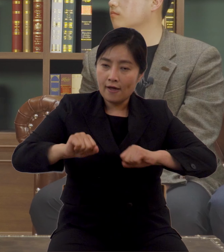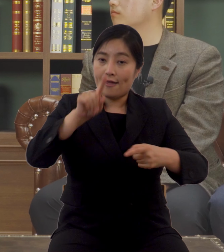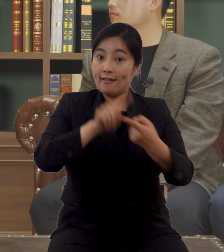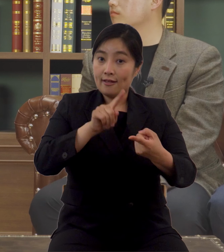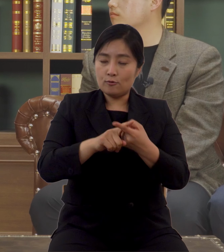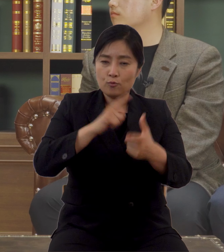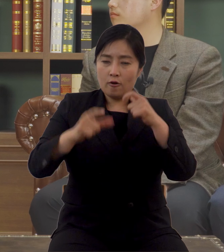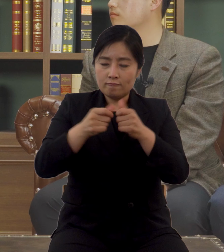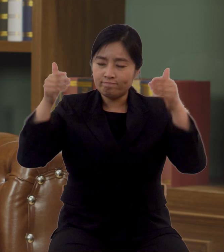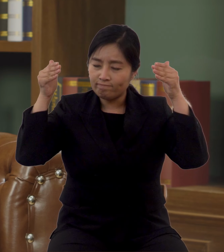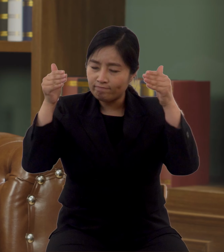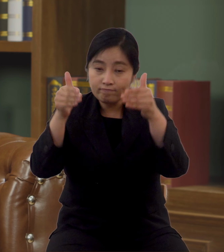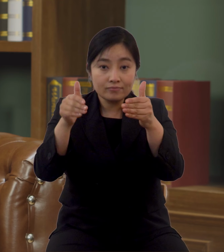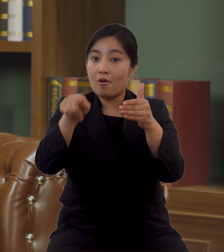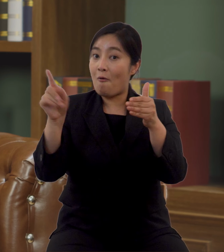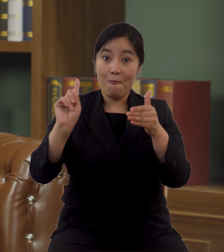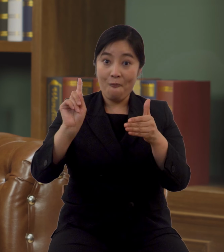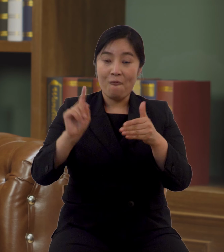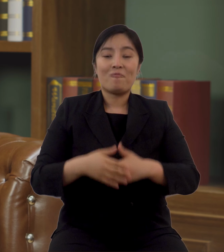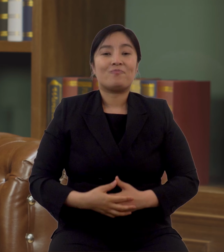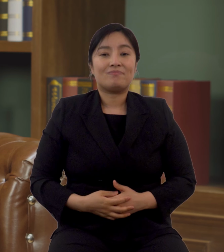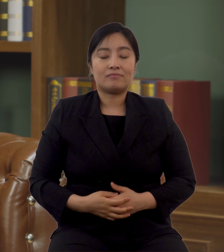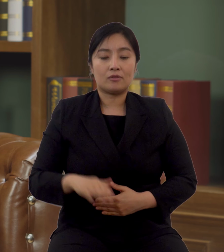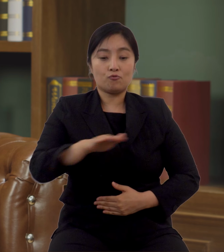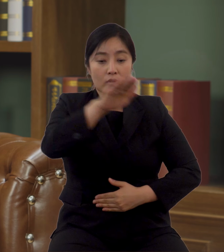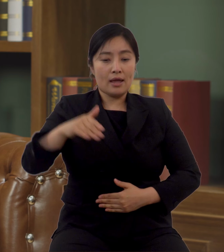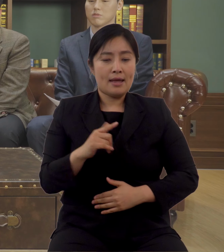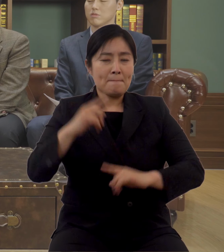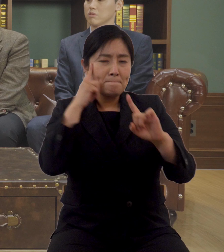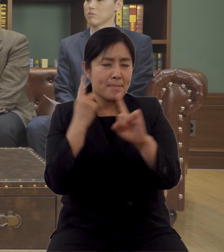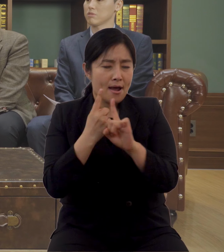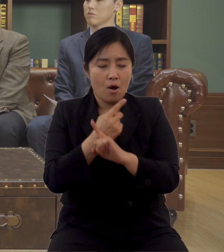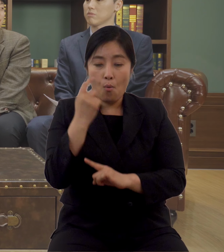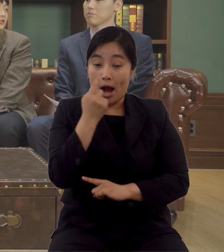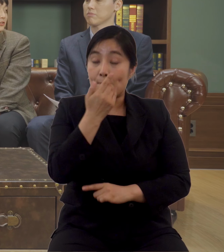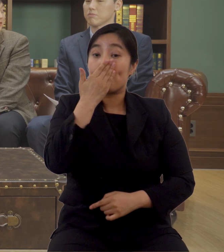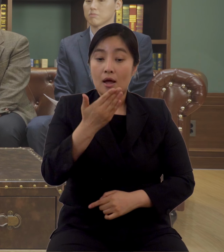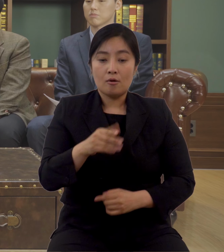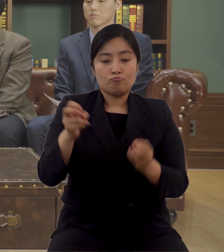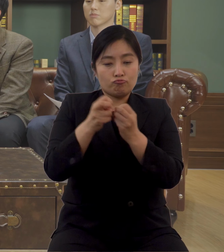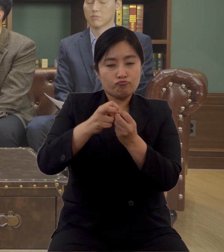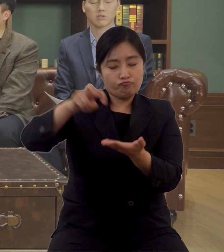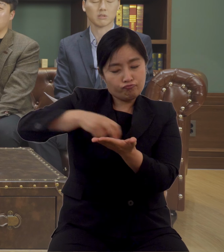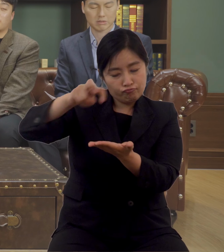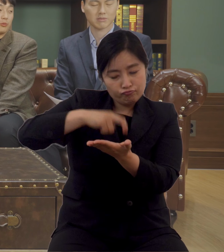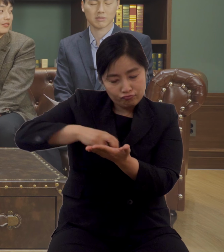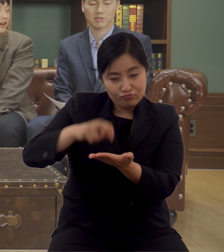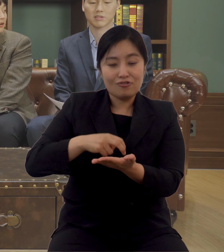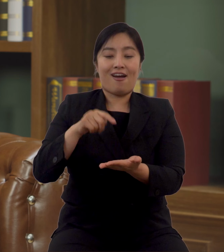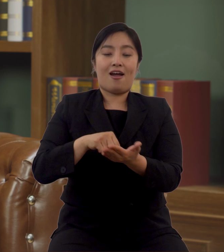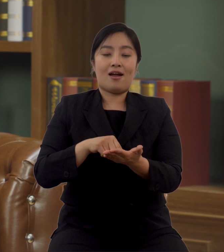시의회 의정활동에 대해서 조금 더 주목해볼 부분에는 어떤 것들이 있을까요? 우리가 매일 확인할 수 있는 내용인데요.